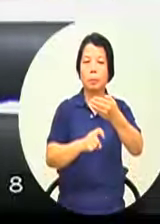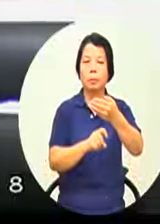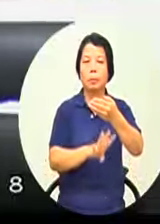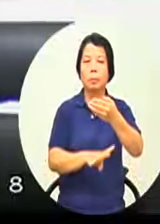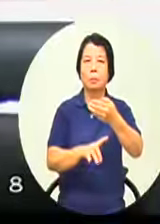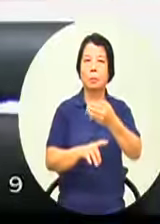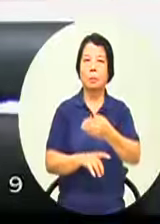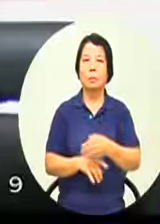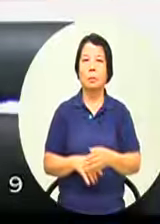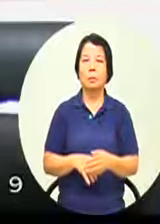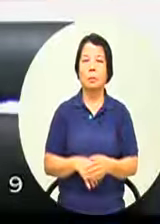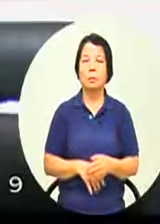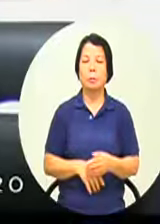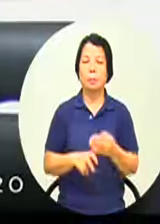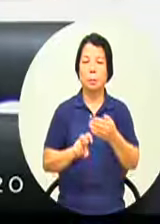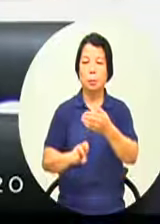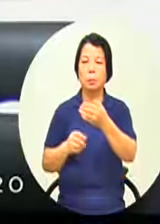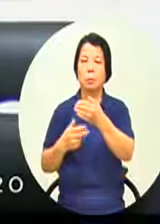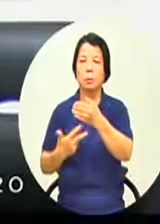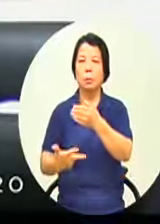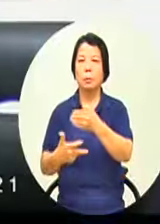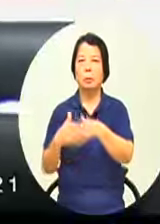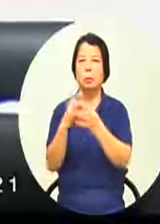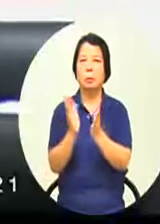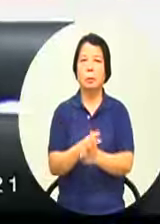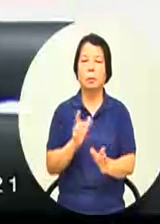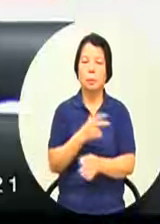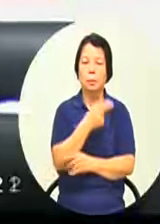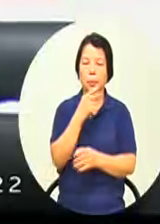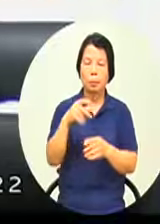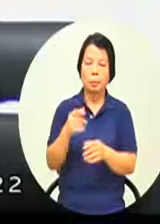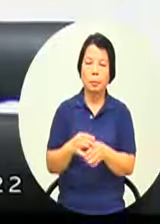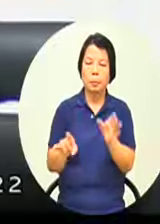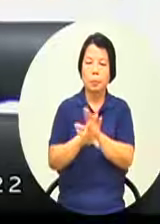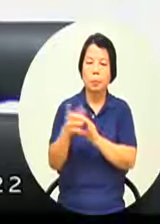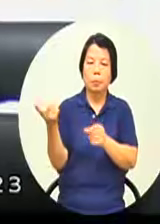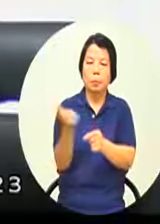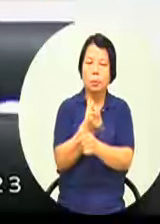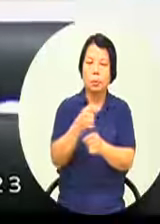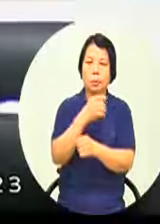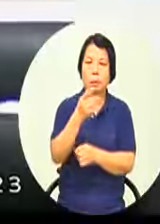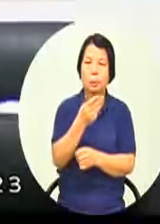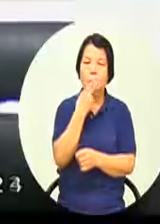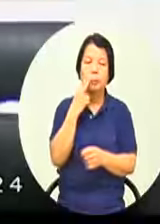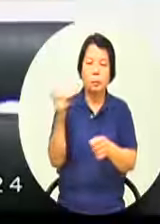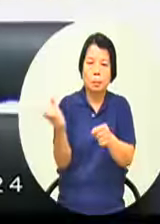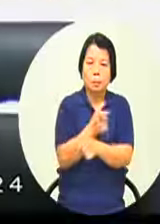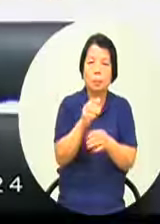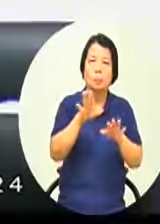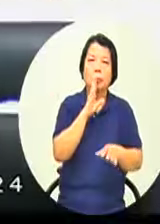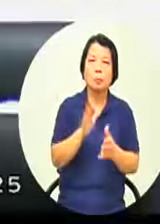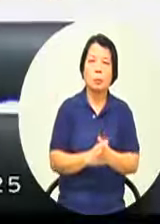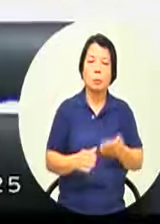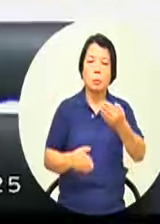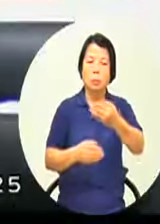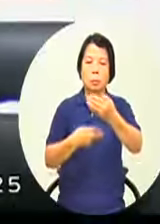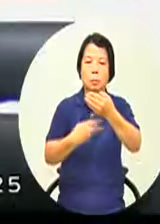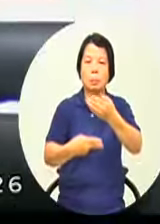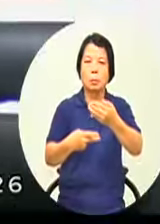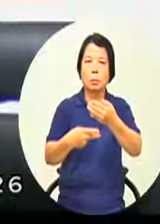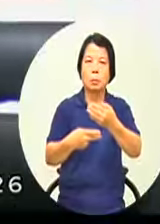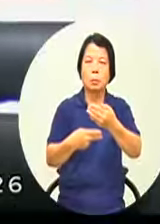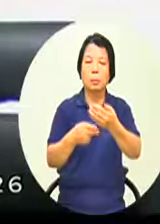那之后的9月27，莫南地梅基台风是在9月2号之后来